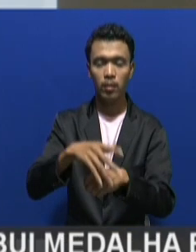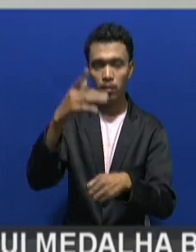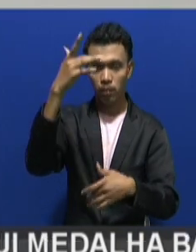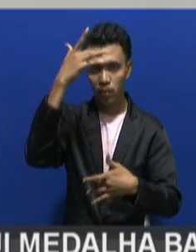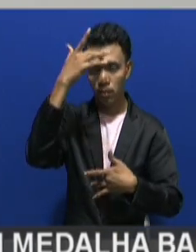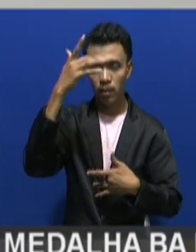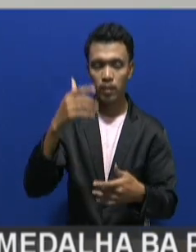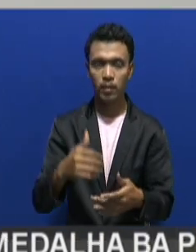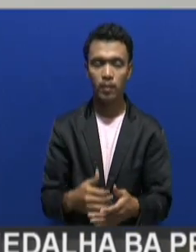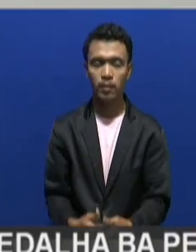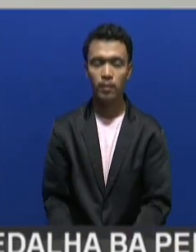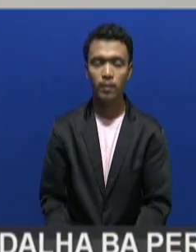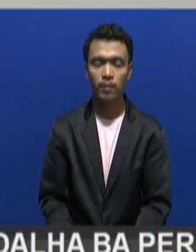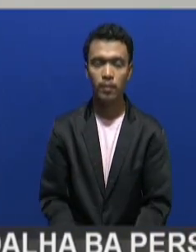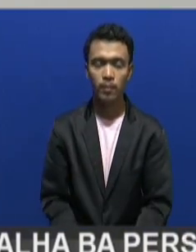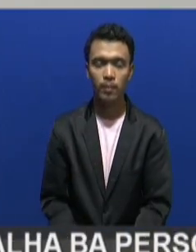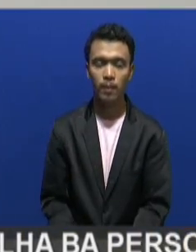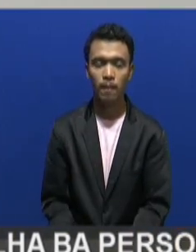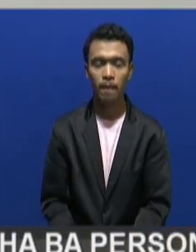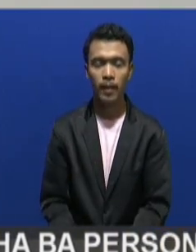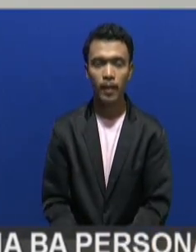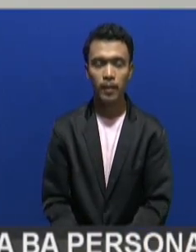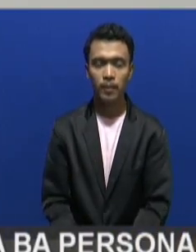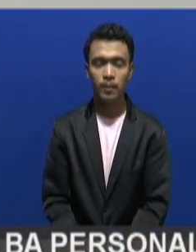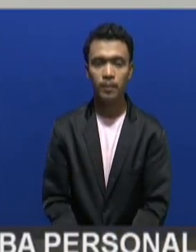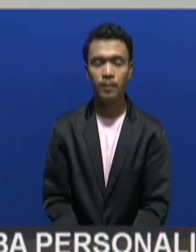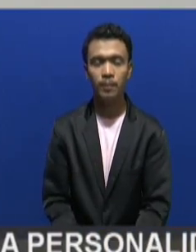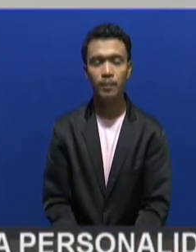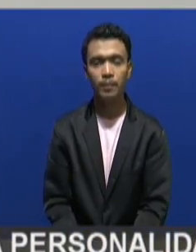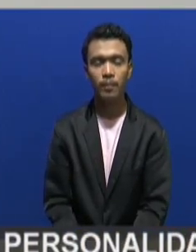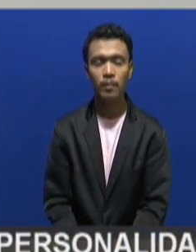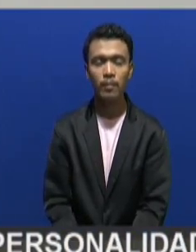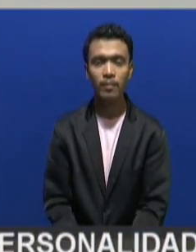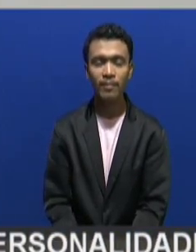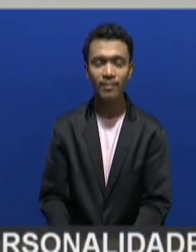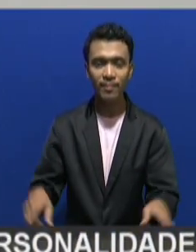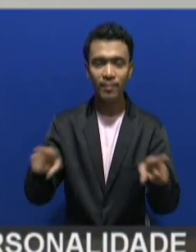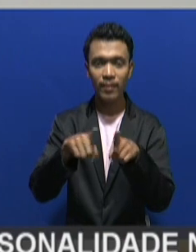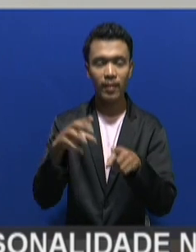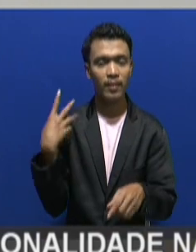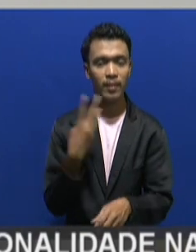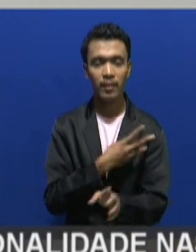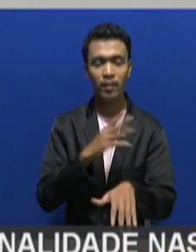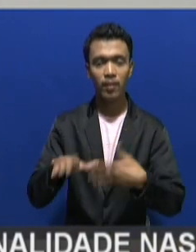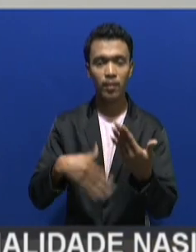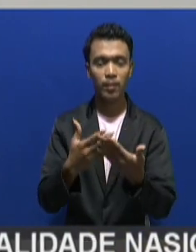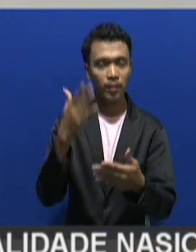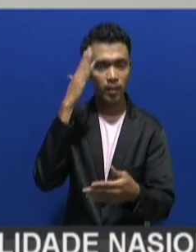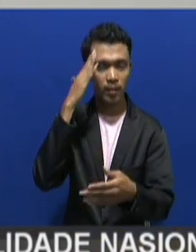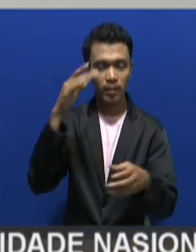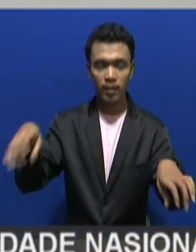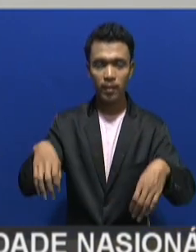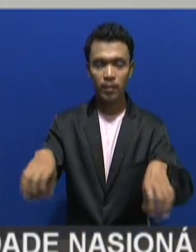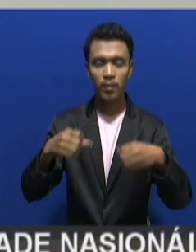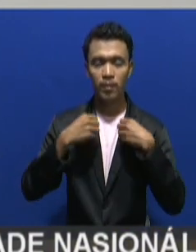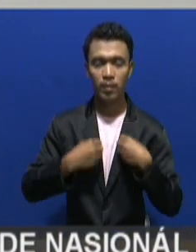cervix. Frontline workers transforming global commitments into Hanesang ito hutu atene katak, ia prestasyon servisu Saudi